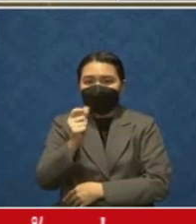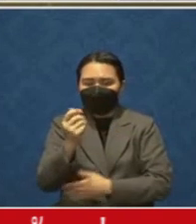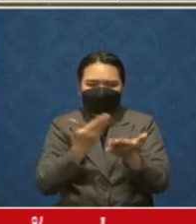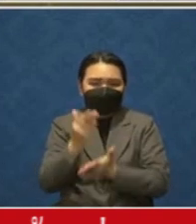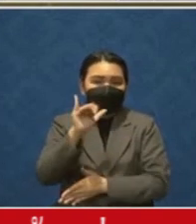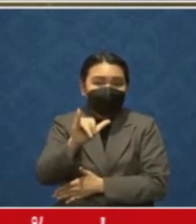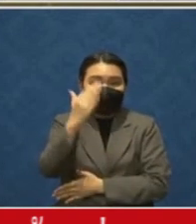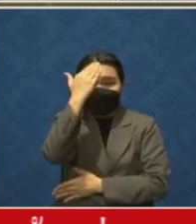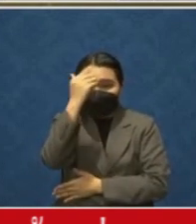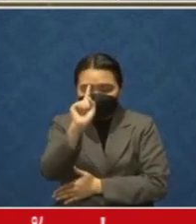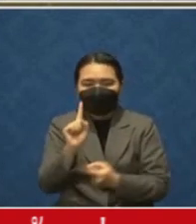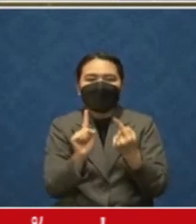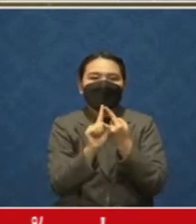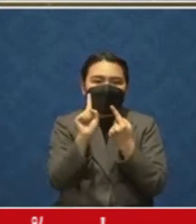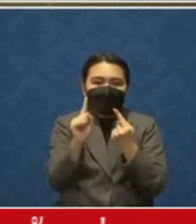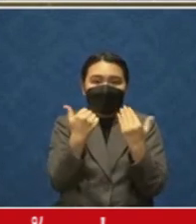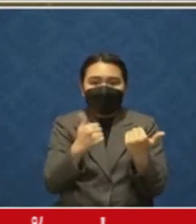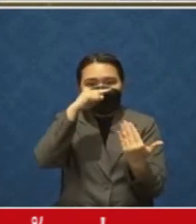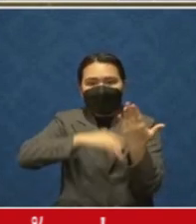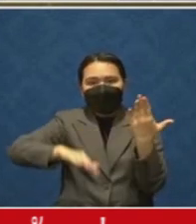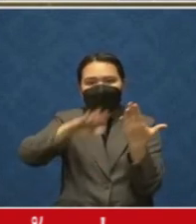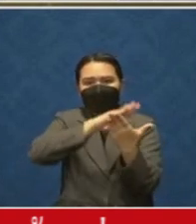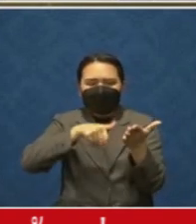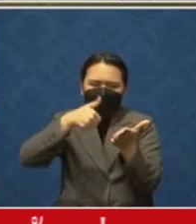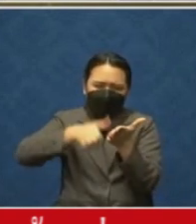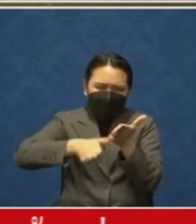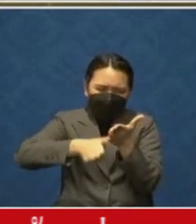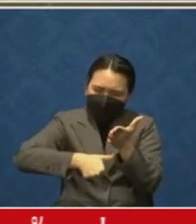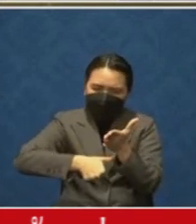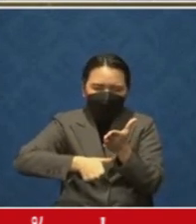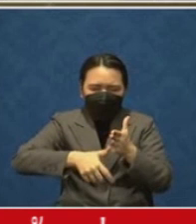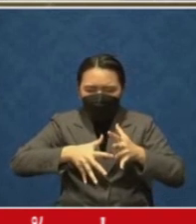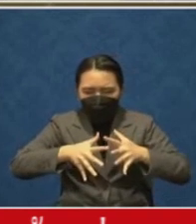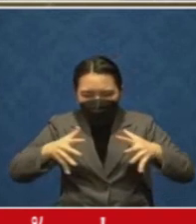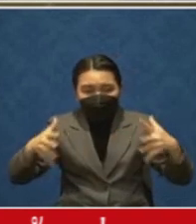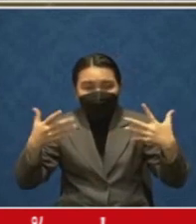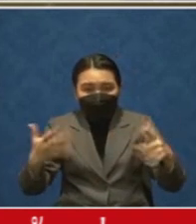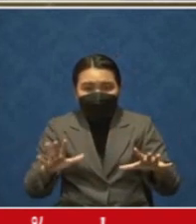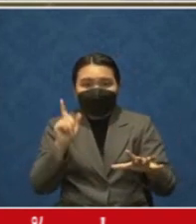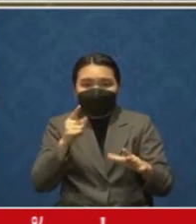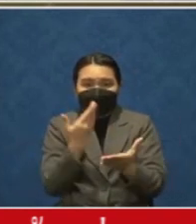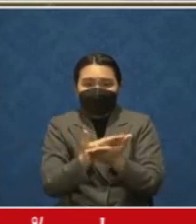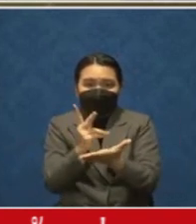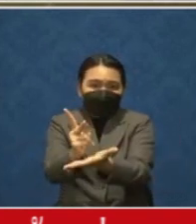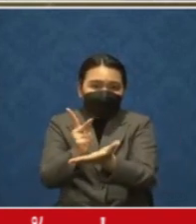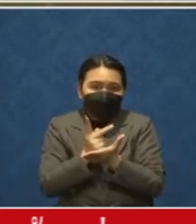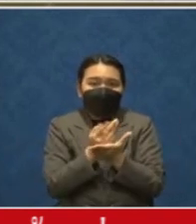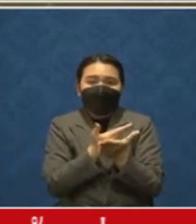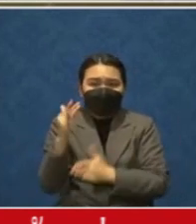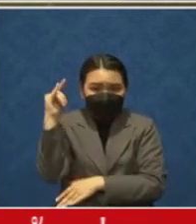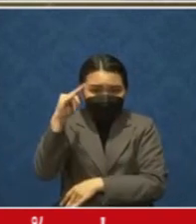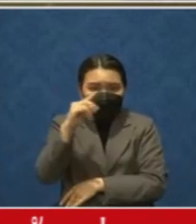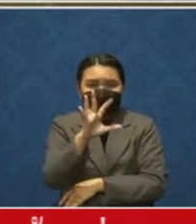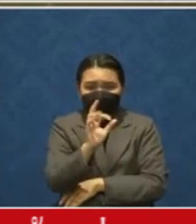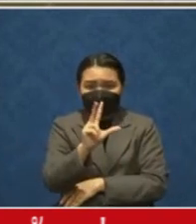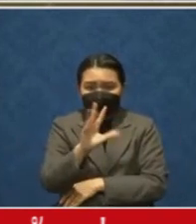ะข้อหนึ่งครับประเทศไทยเนี่ยเป็นหนี้มหาศาลและต้องกู้เงินเพื่อซื้อเครื่องบิน